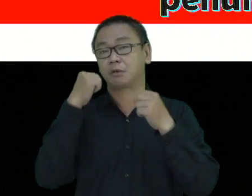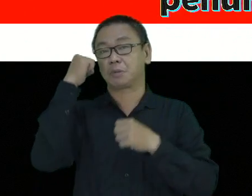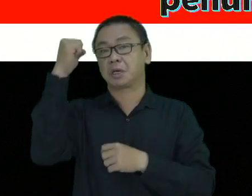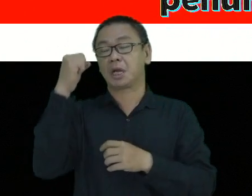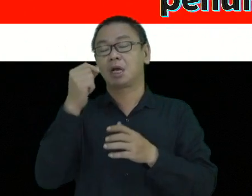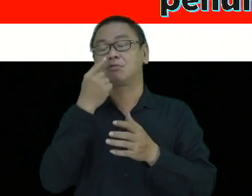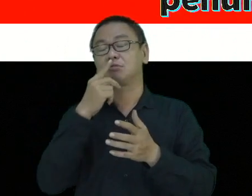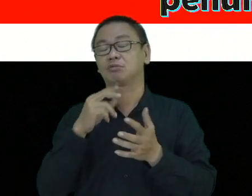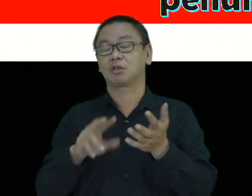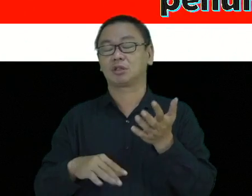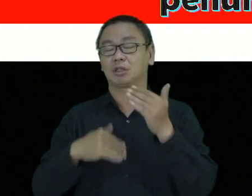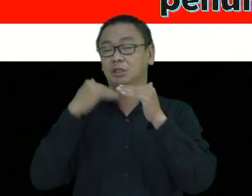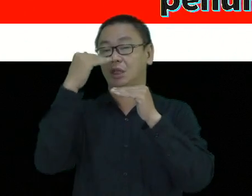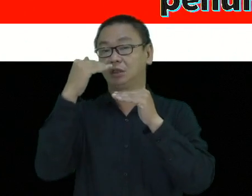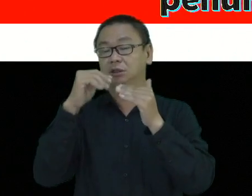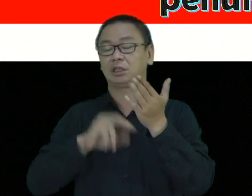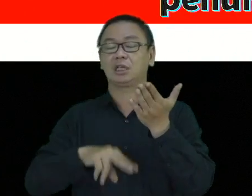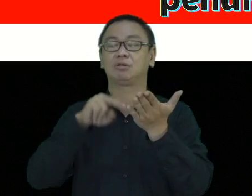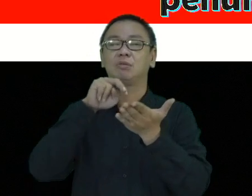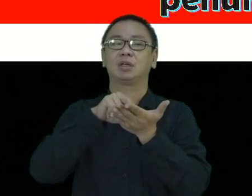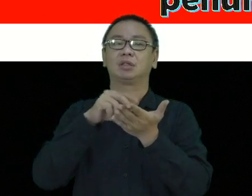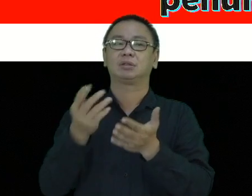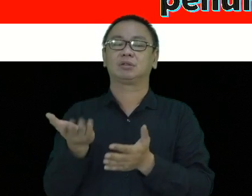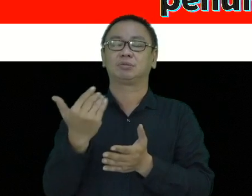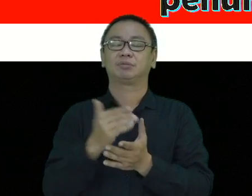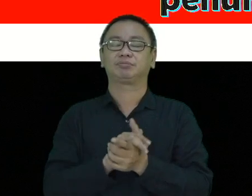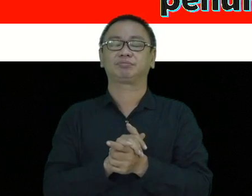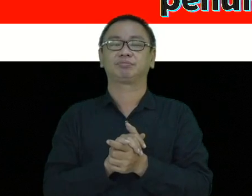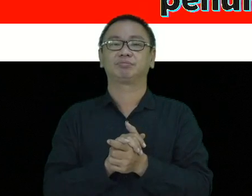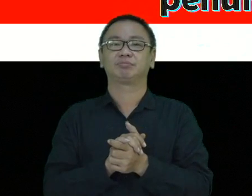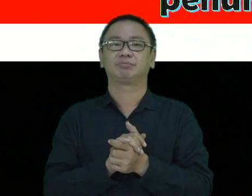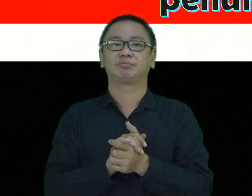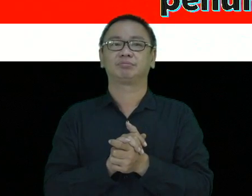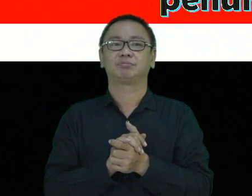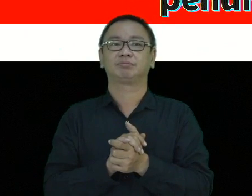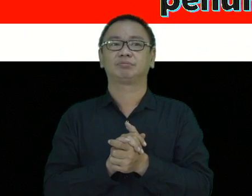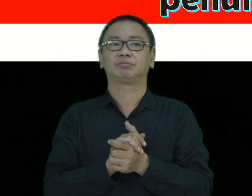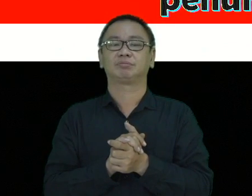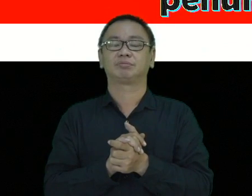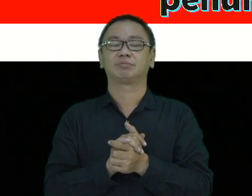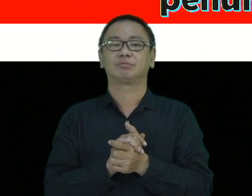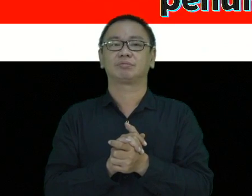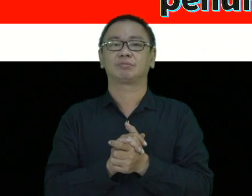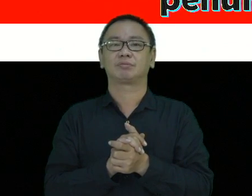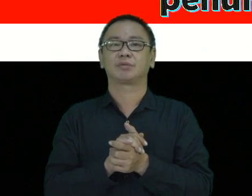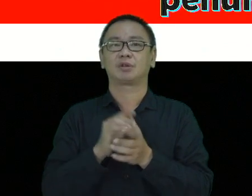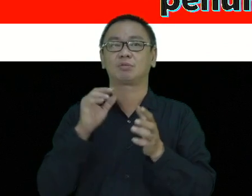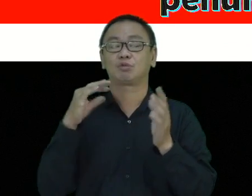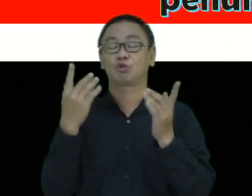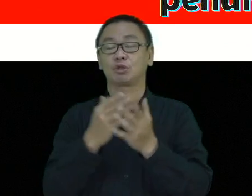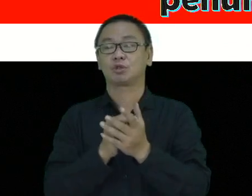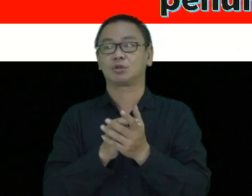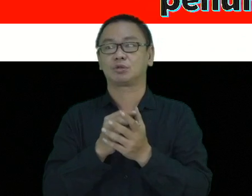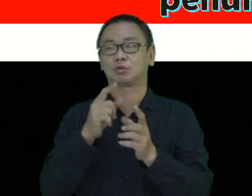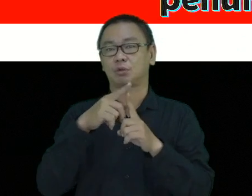Kebangkitan Yesus Kristus telah menghidupkan para murid. Dan itulah yang membuat Thomas menyatakan pengakuan